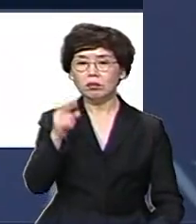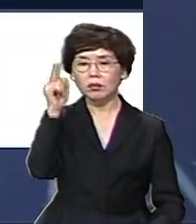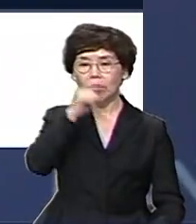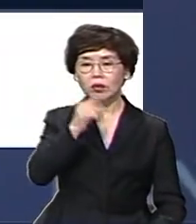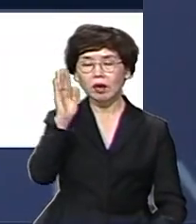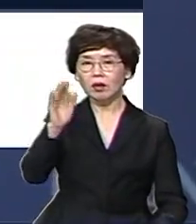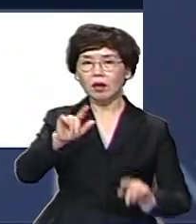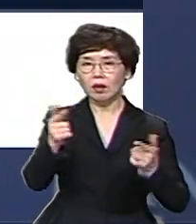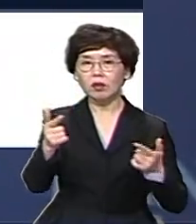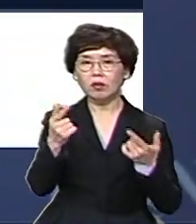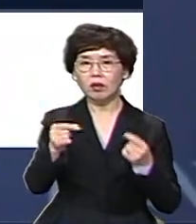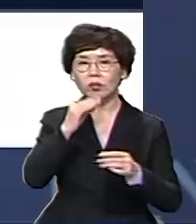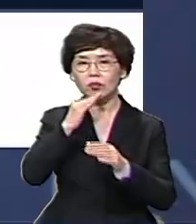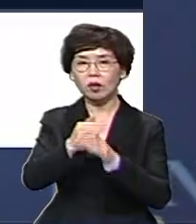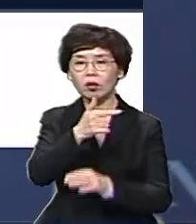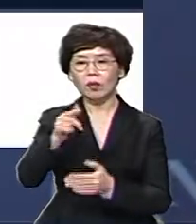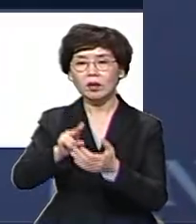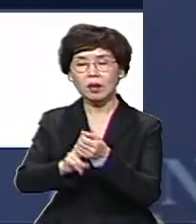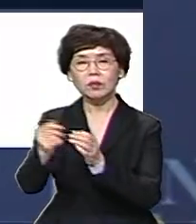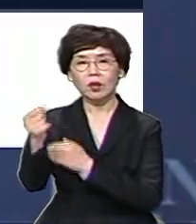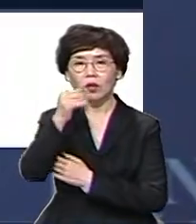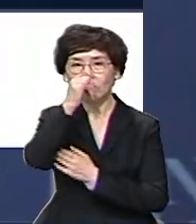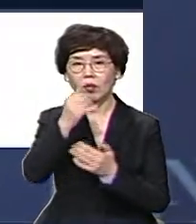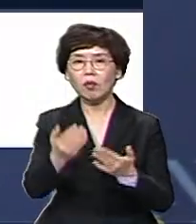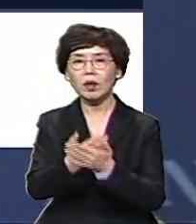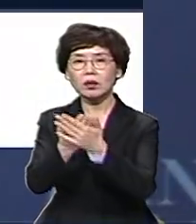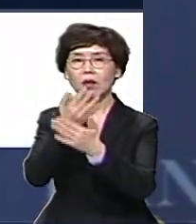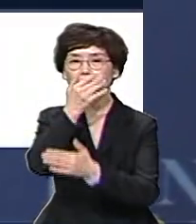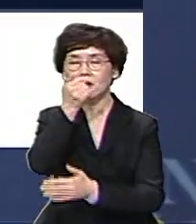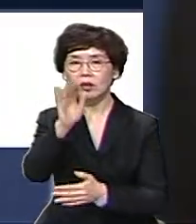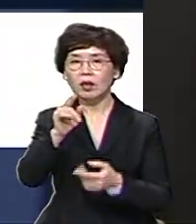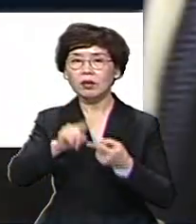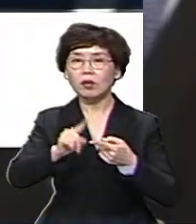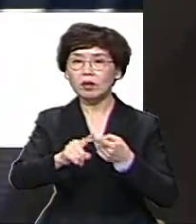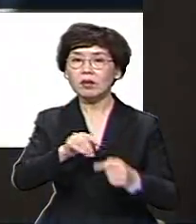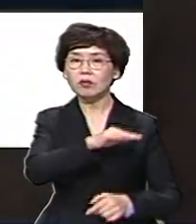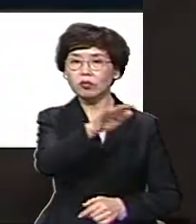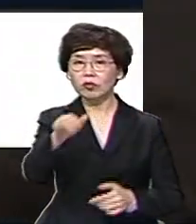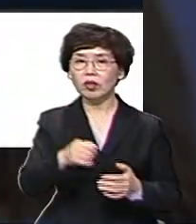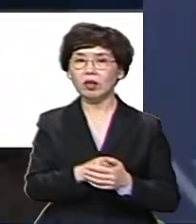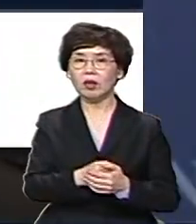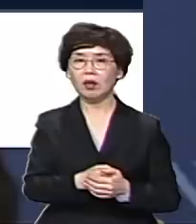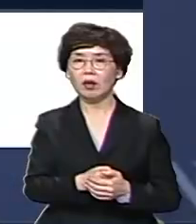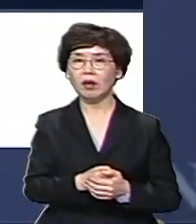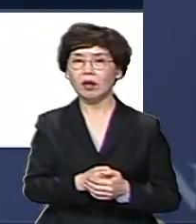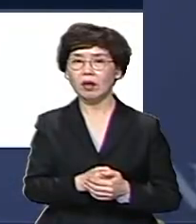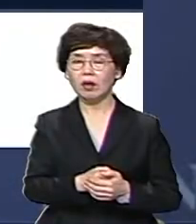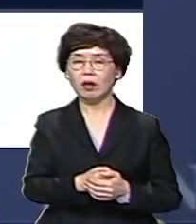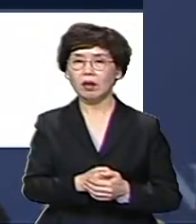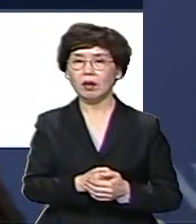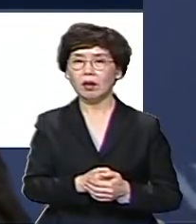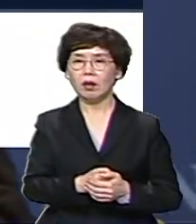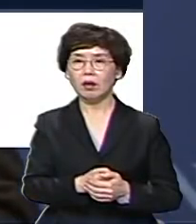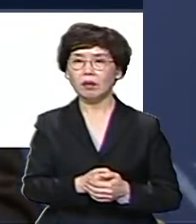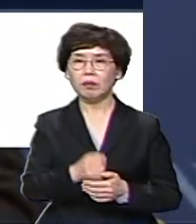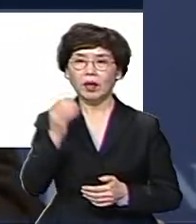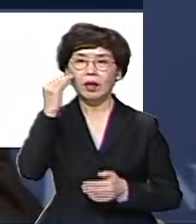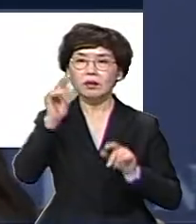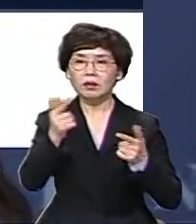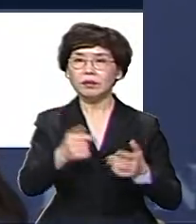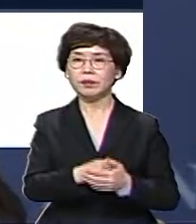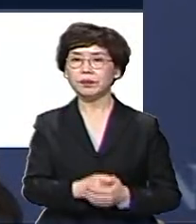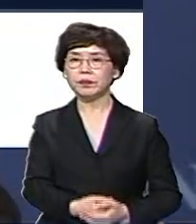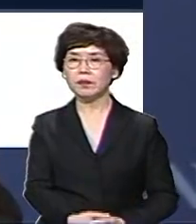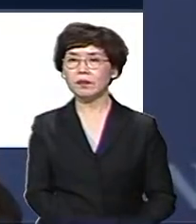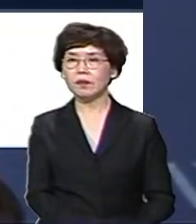해왔는데 조금 더 한 단계 높여가고 싶었던 것이죠. 이런 제재에 대해서 우리가 너무나 나쁘게 얘기하는 것은 아닌 것 같습니다. 왜냐하면